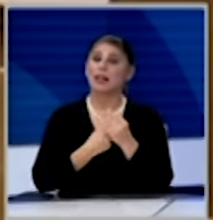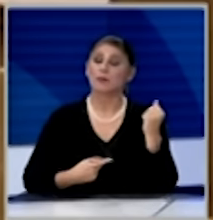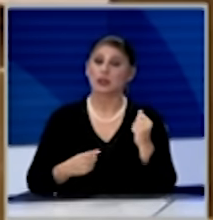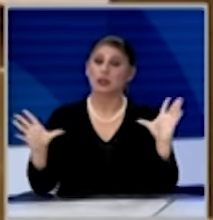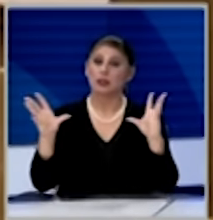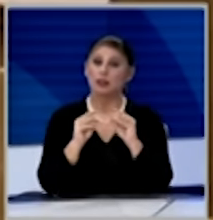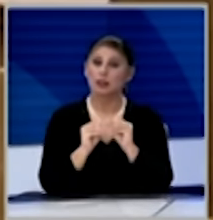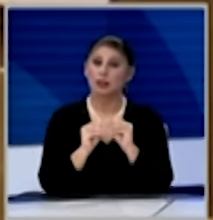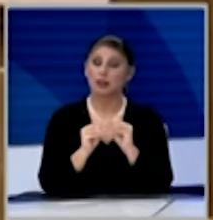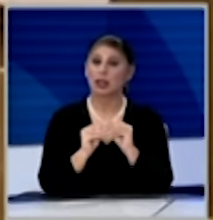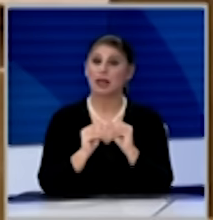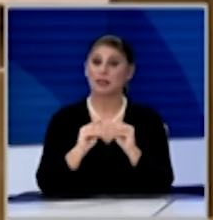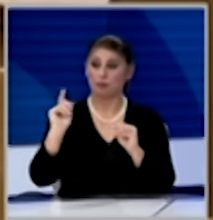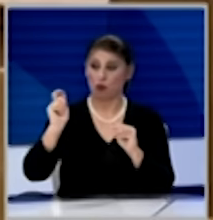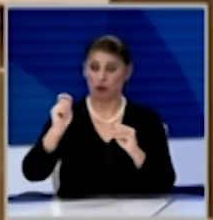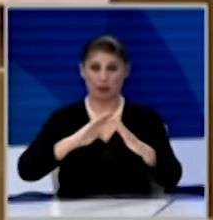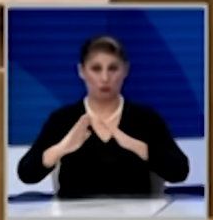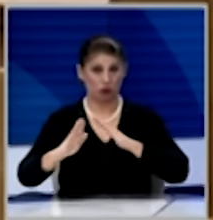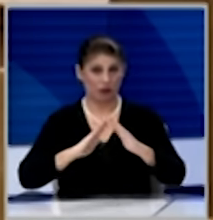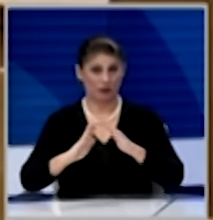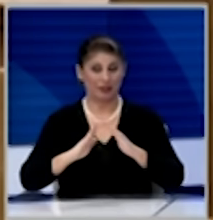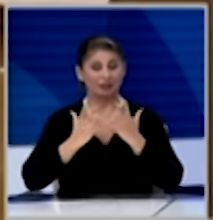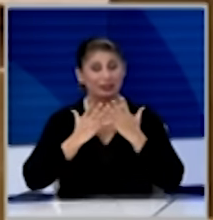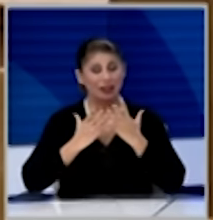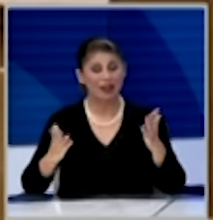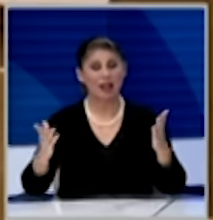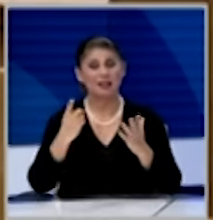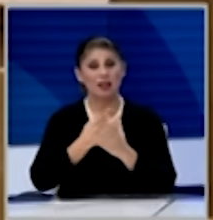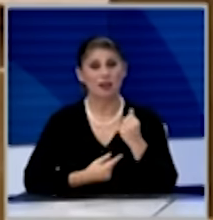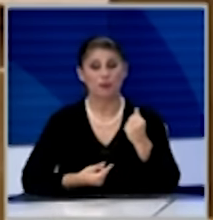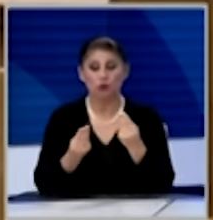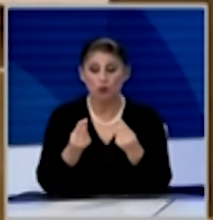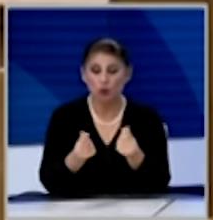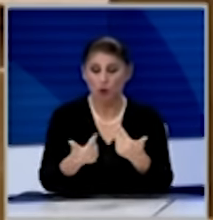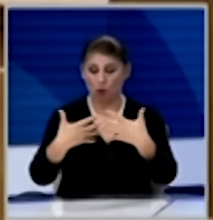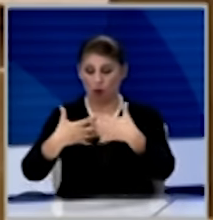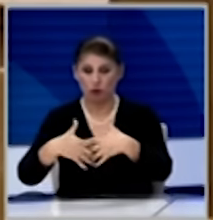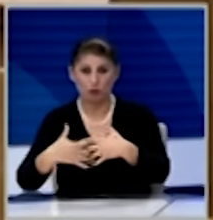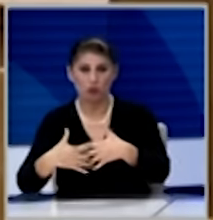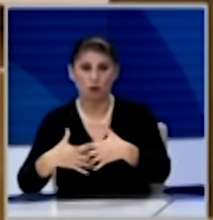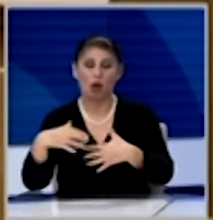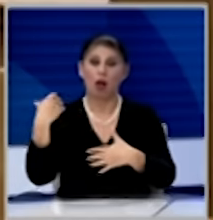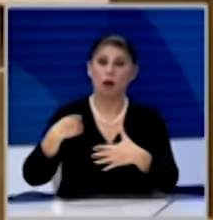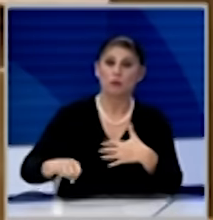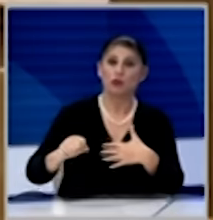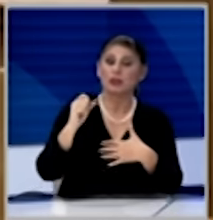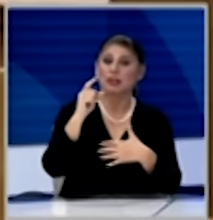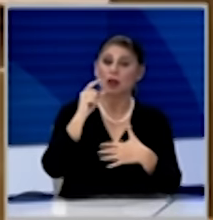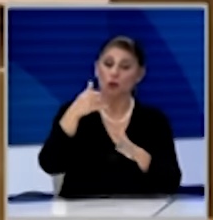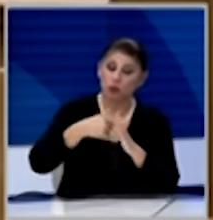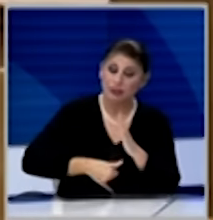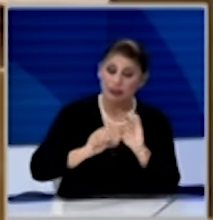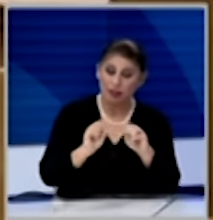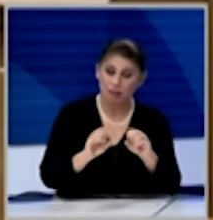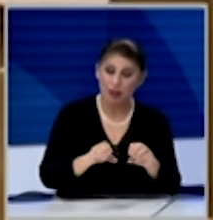στην πολιτική στασία οι τεράστιες ελλείψεις μέσων εξοπλισμού η απουσία ουσιαστικής